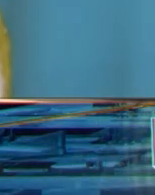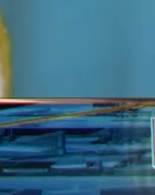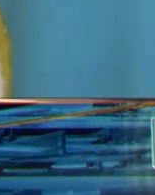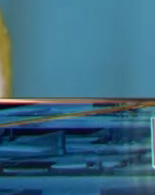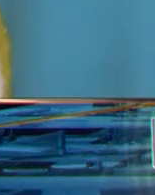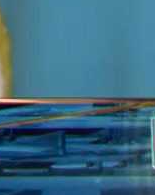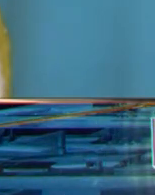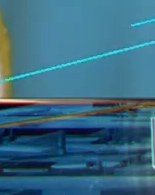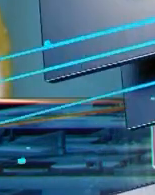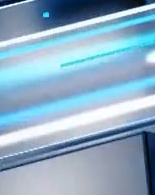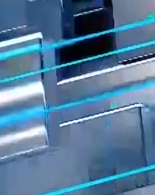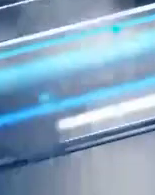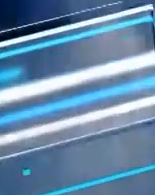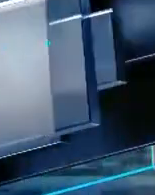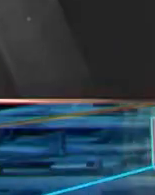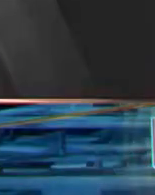кетеді.